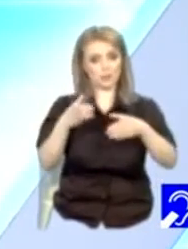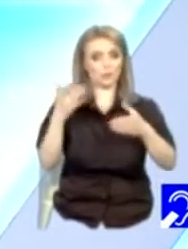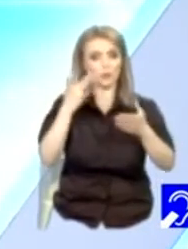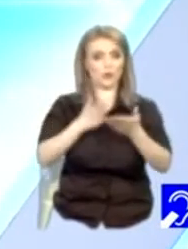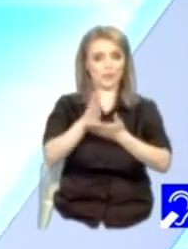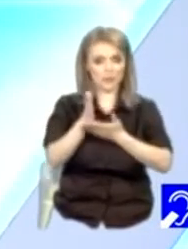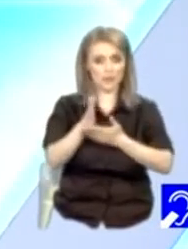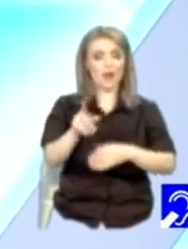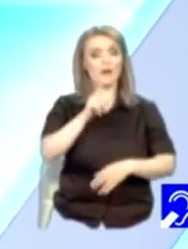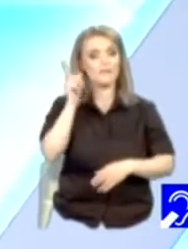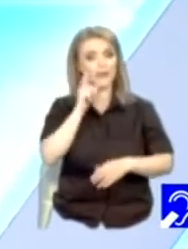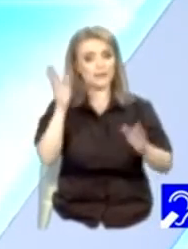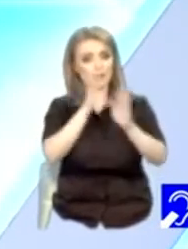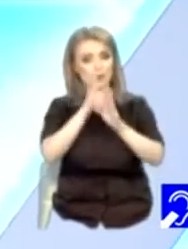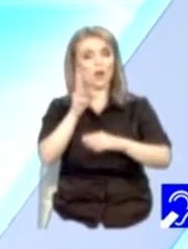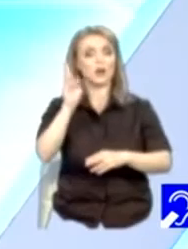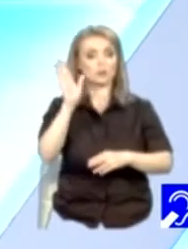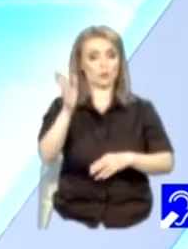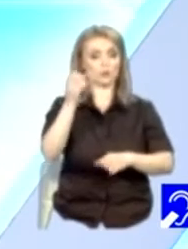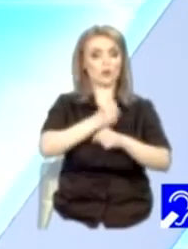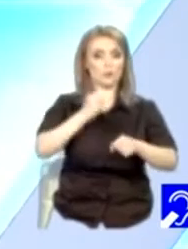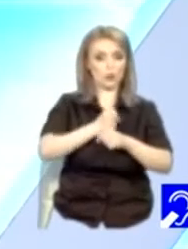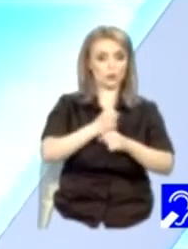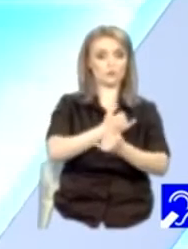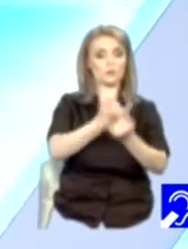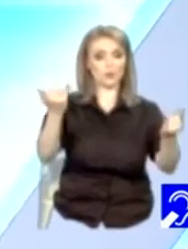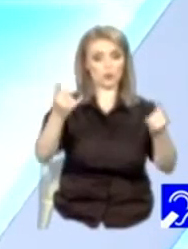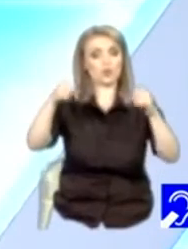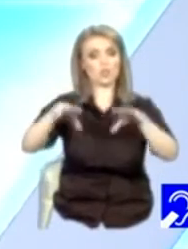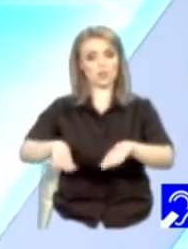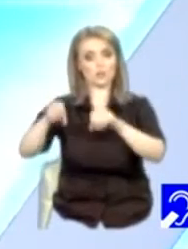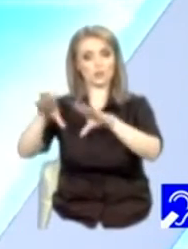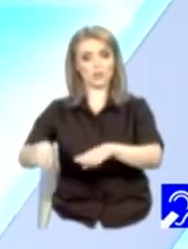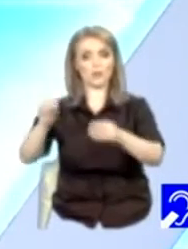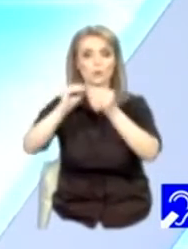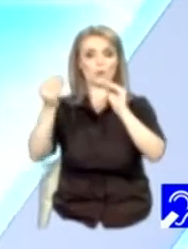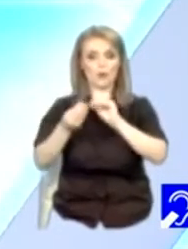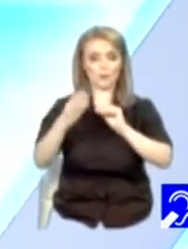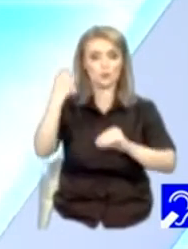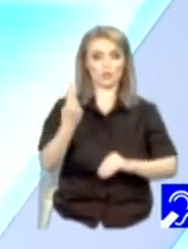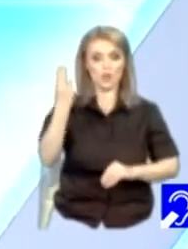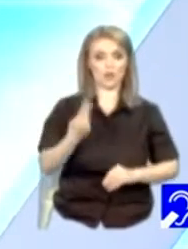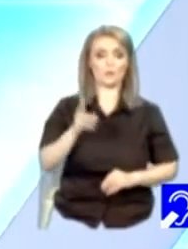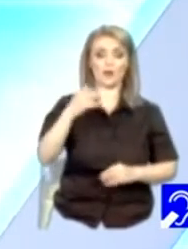va lucra pentru soluționarea problemelor ecologice și sociale pe care le